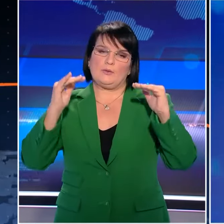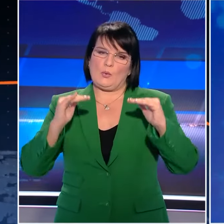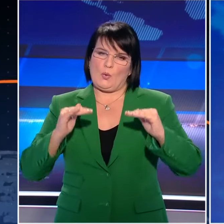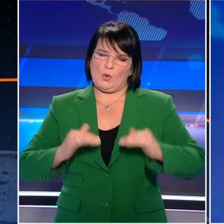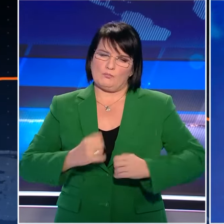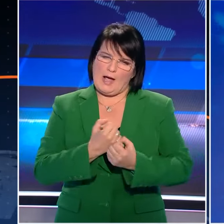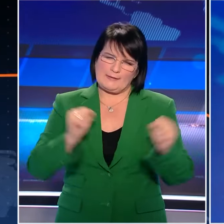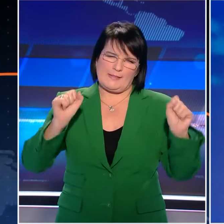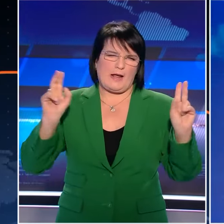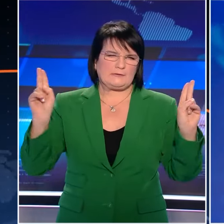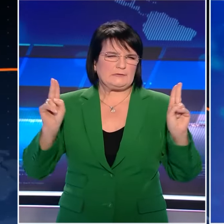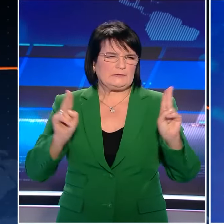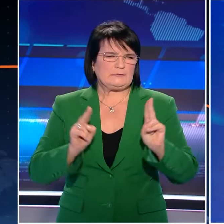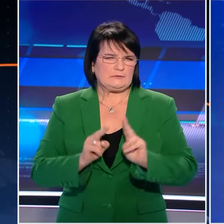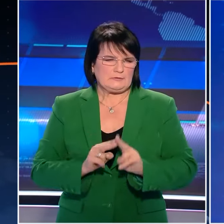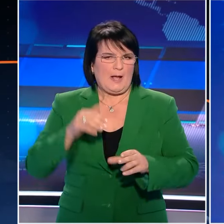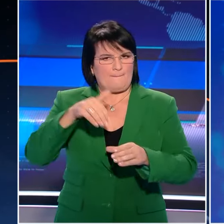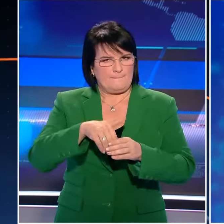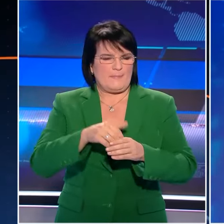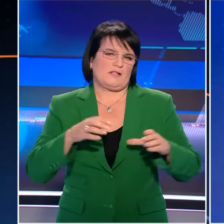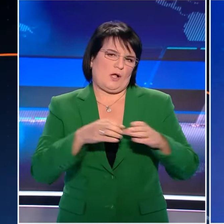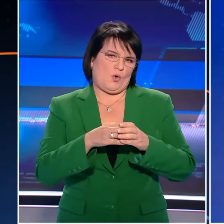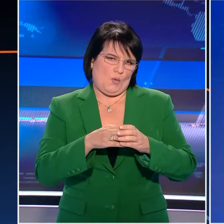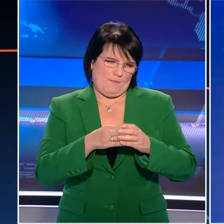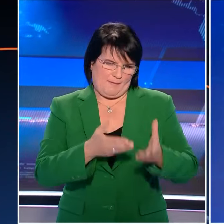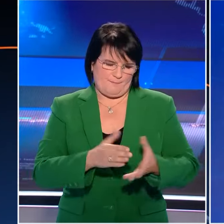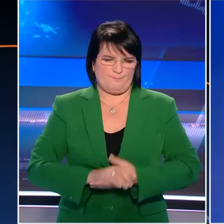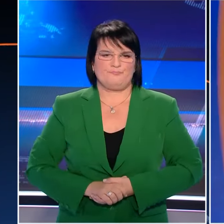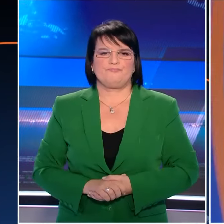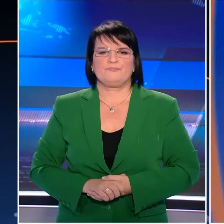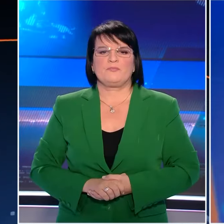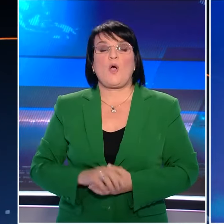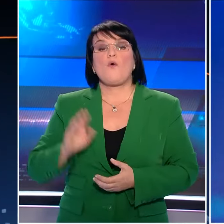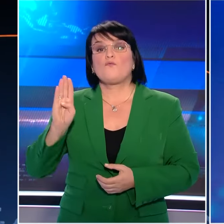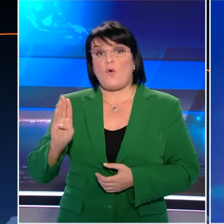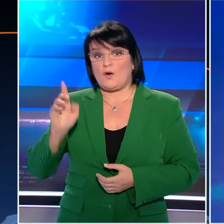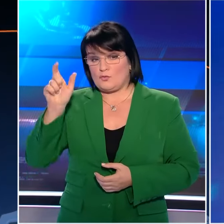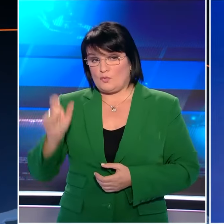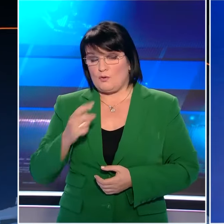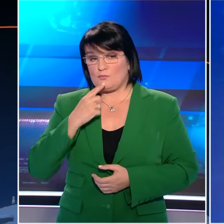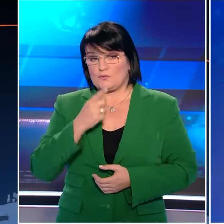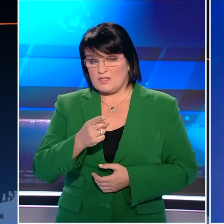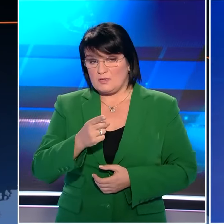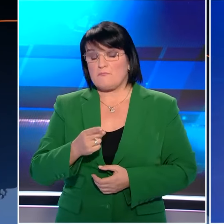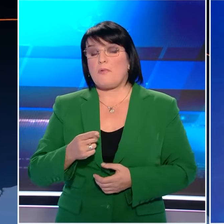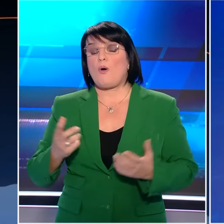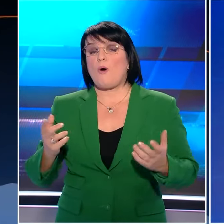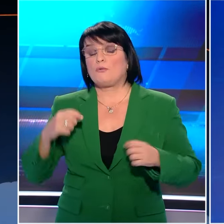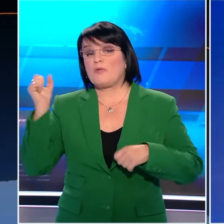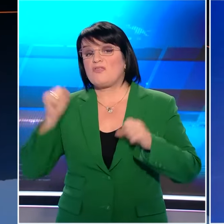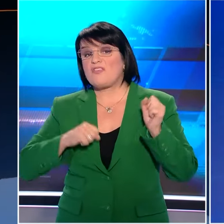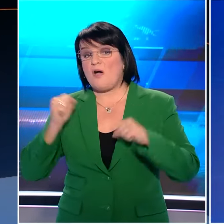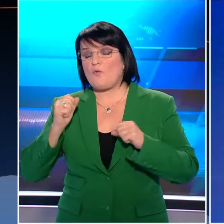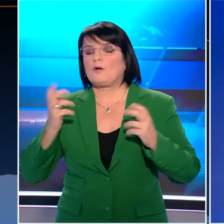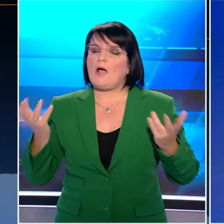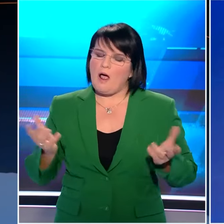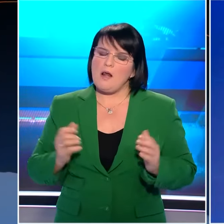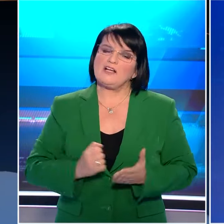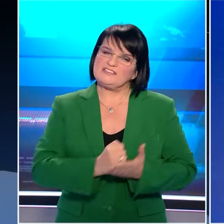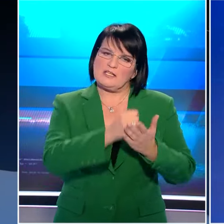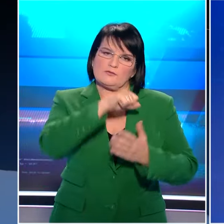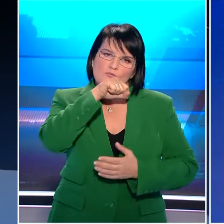των αντιδράσεων που έχει προκαλέσει στο εσωτερικό της Νέας Δημοκρατίας. Ο Μάκης Βορύδης ξεκαθάρισε ότι παρά τη διαφωνία του στηρίζει